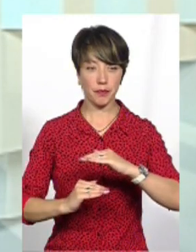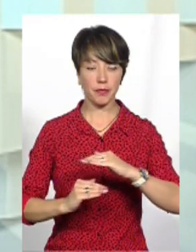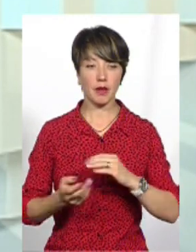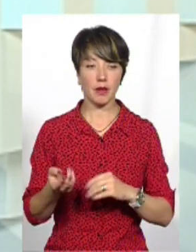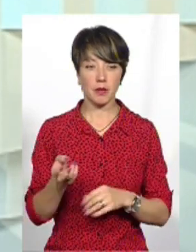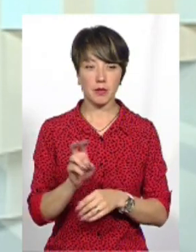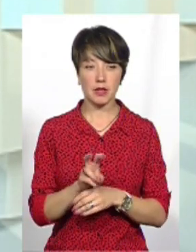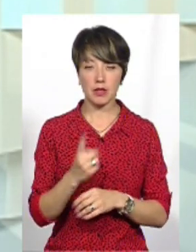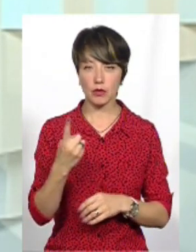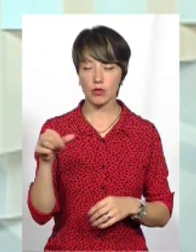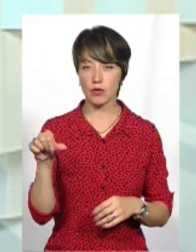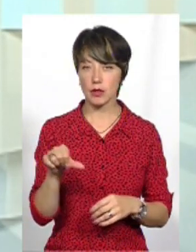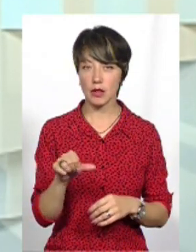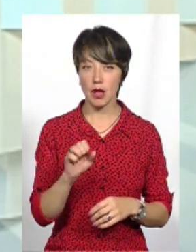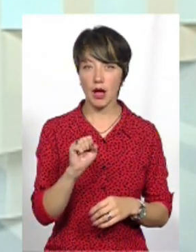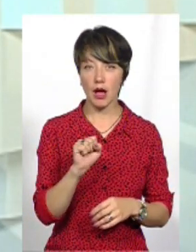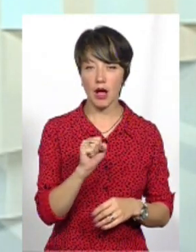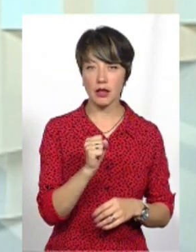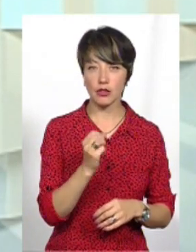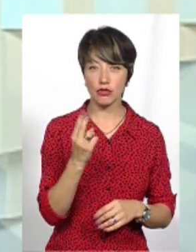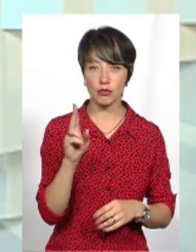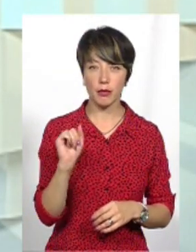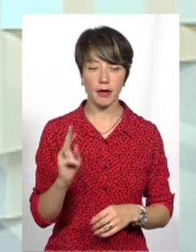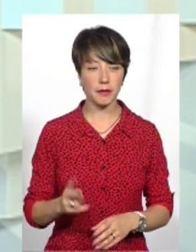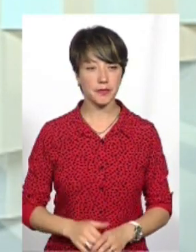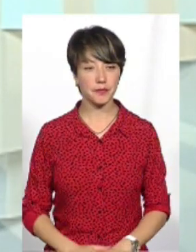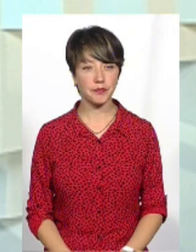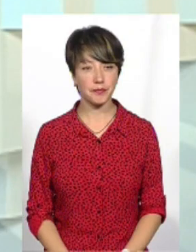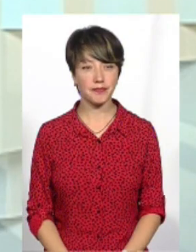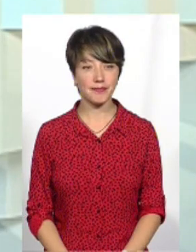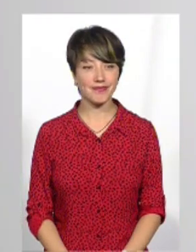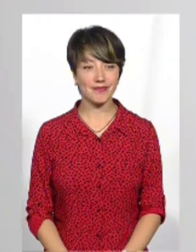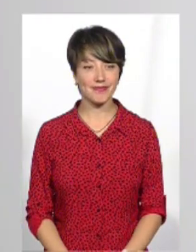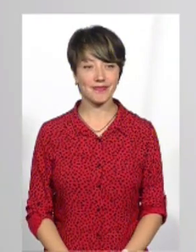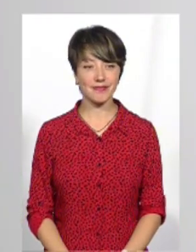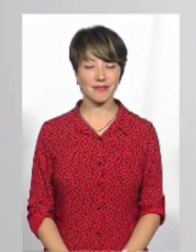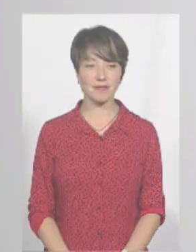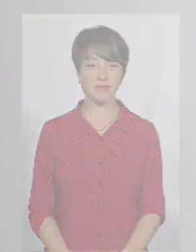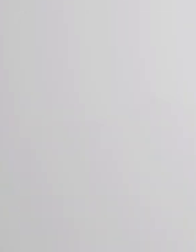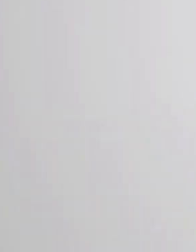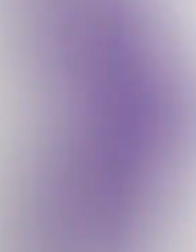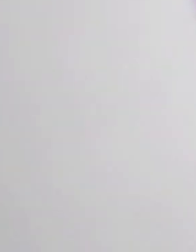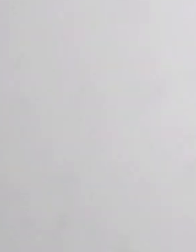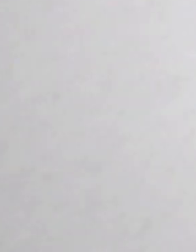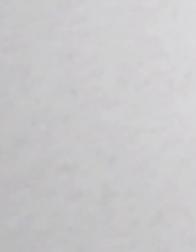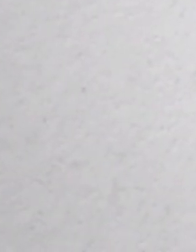студії буквально за хвилинку Андрія Шпака. Дякую. Дякую вам за побачення.